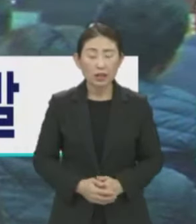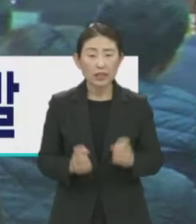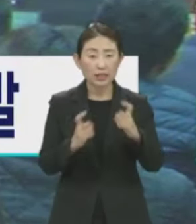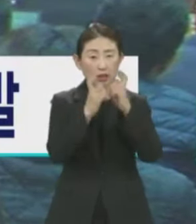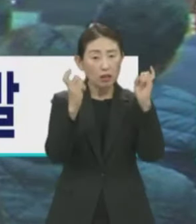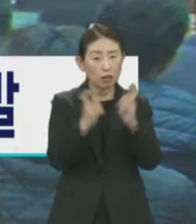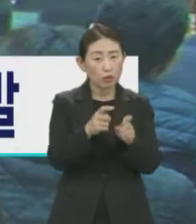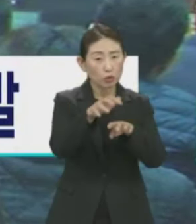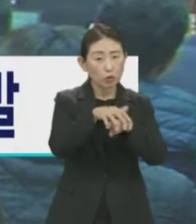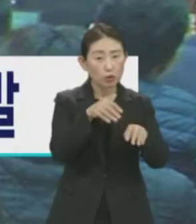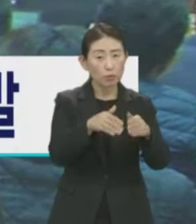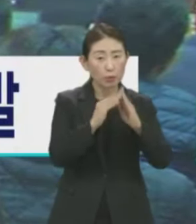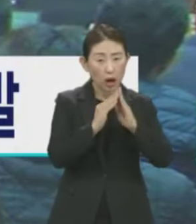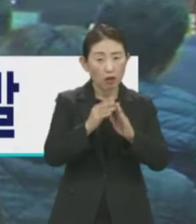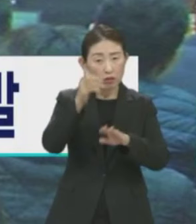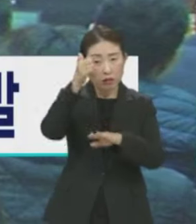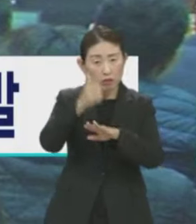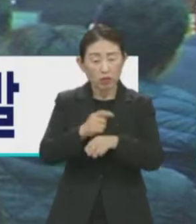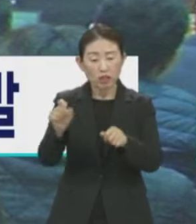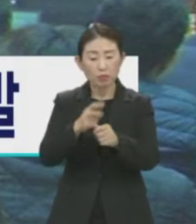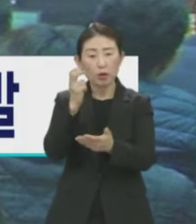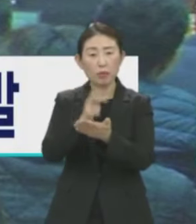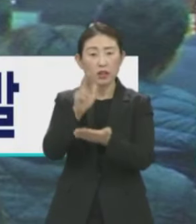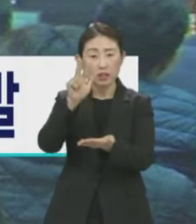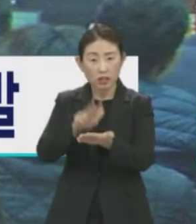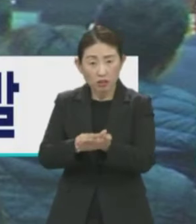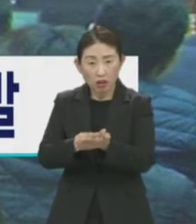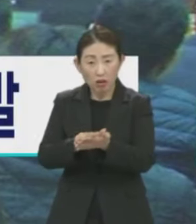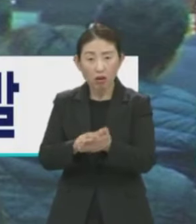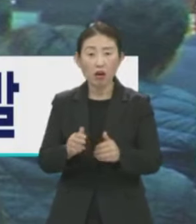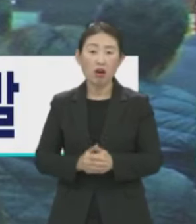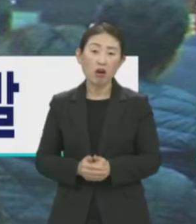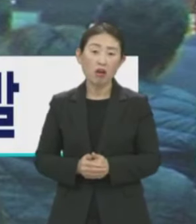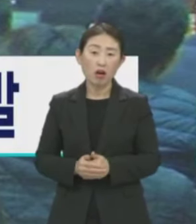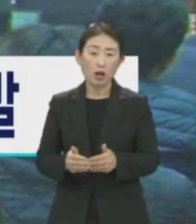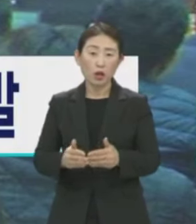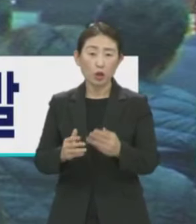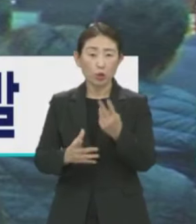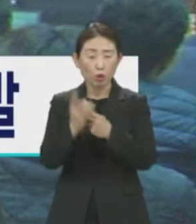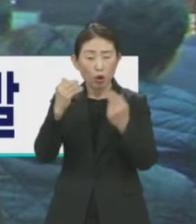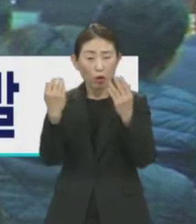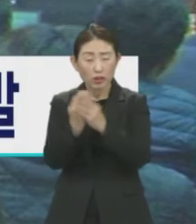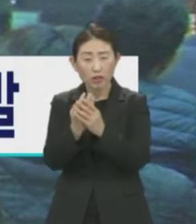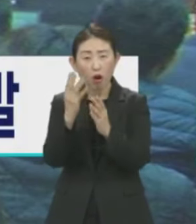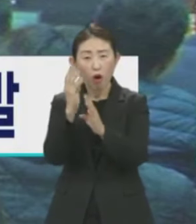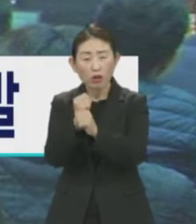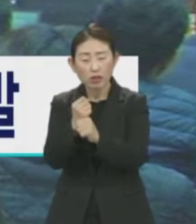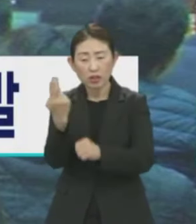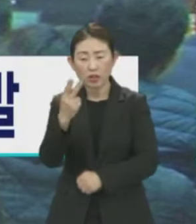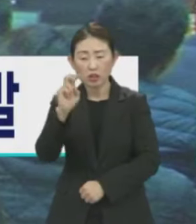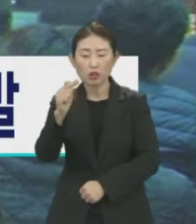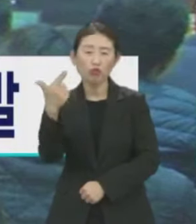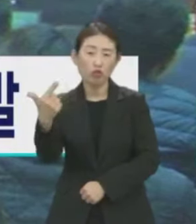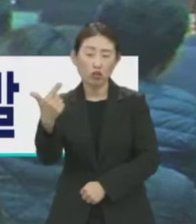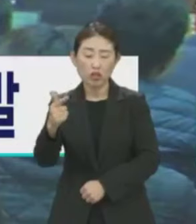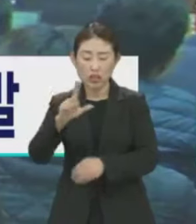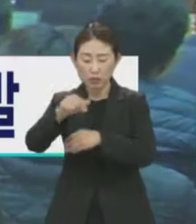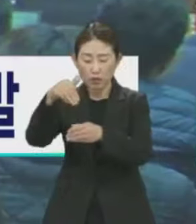구성과 특별법 제정 등을 통해 오는 2026년 지방선거 전까지 통합을 완료하겠다는